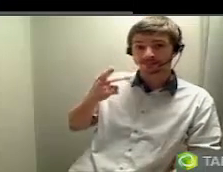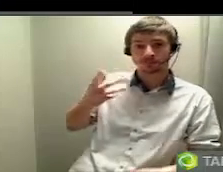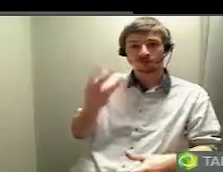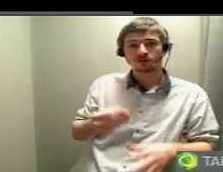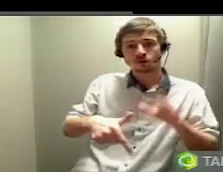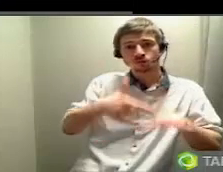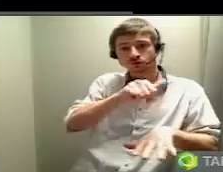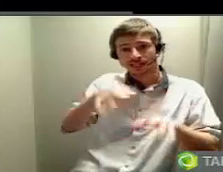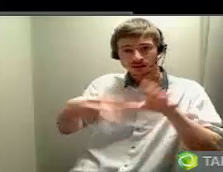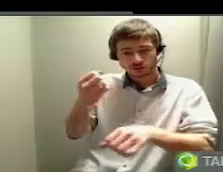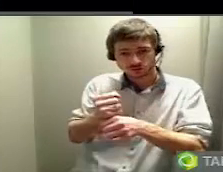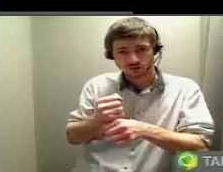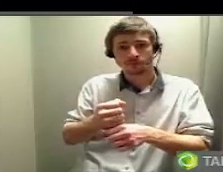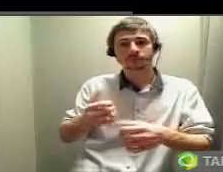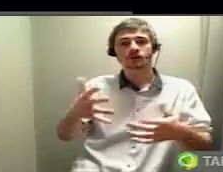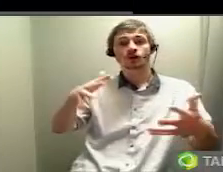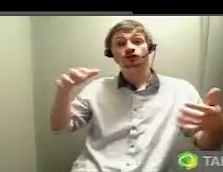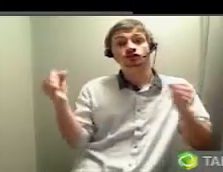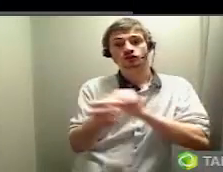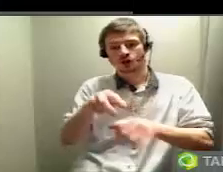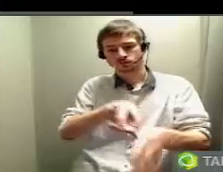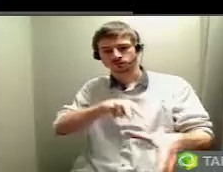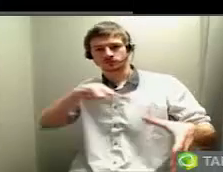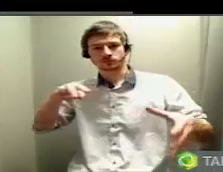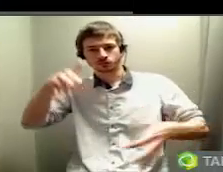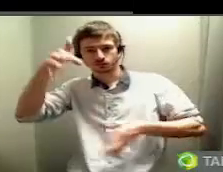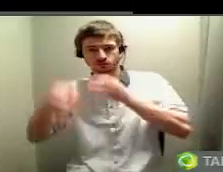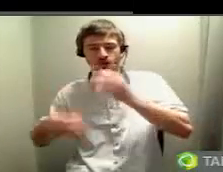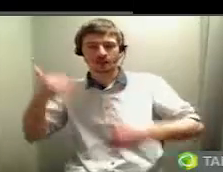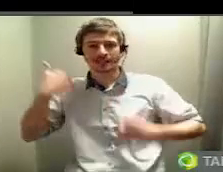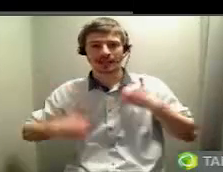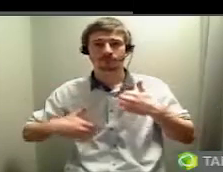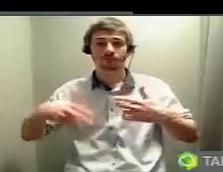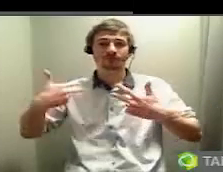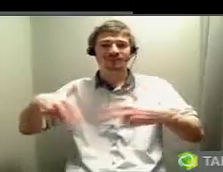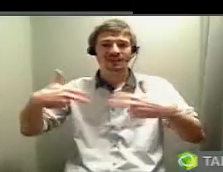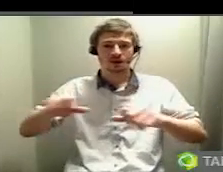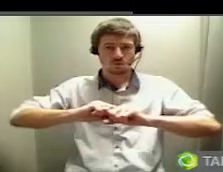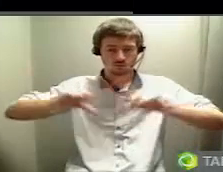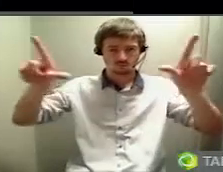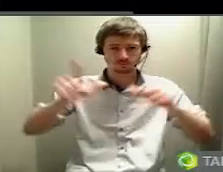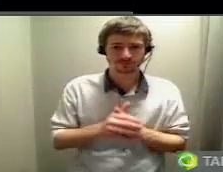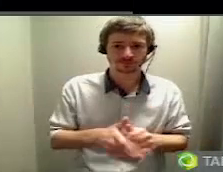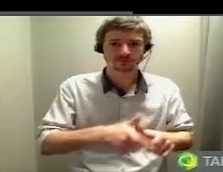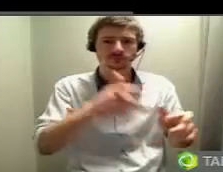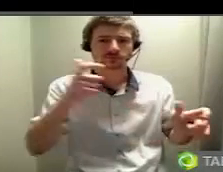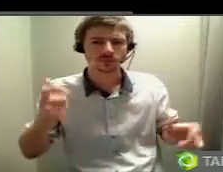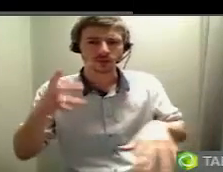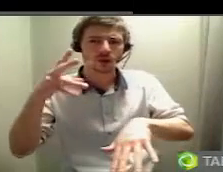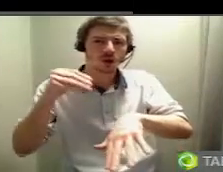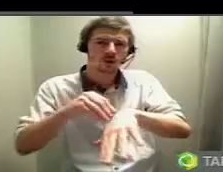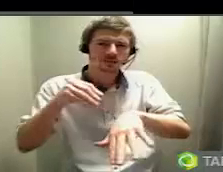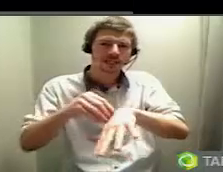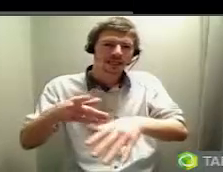réalisation de clips vidéo. Le conseil départemental des collégiens de la Seine-Maritime pour le projet Solidarité